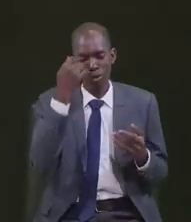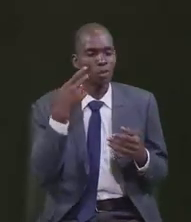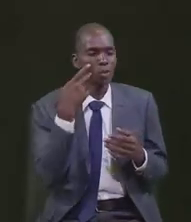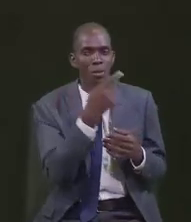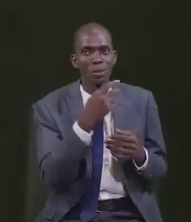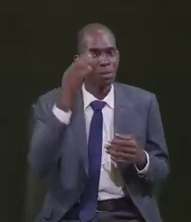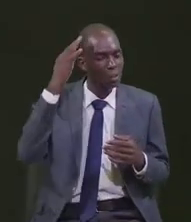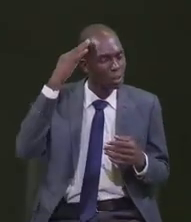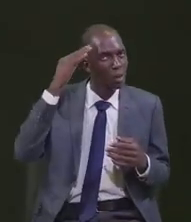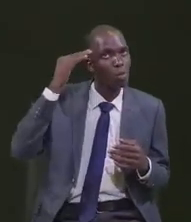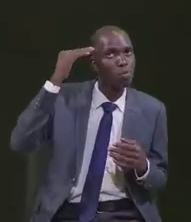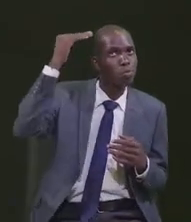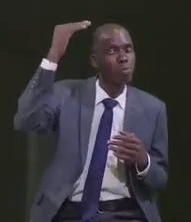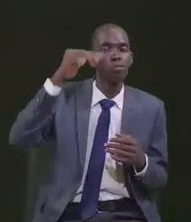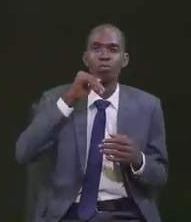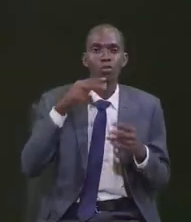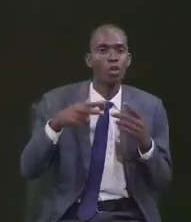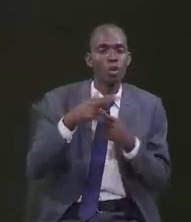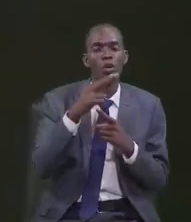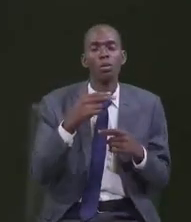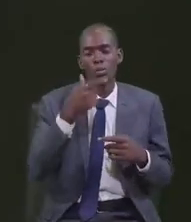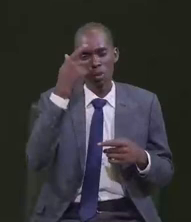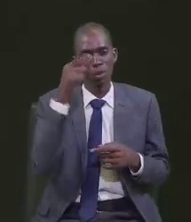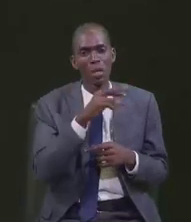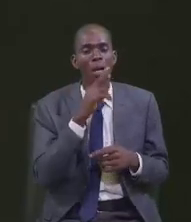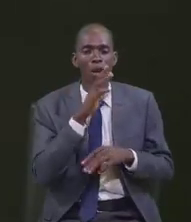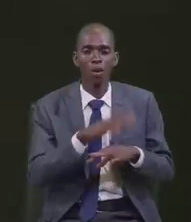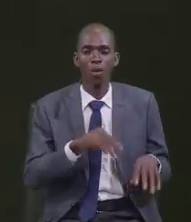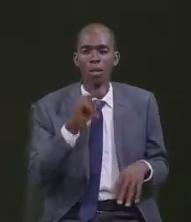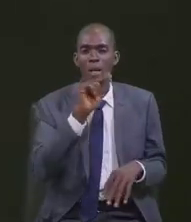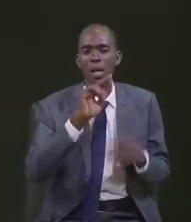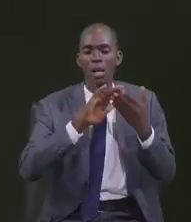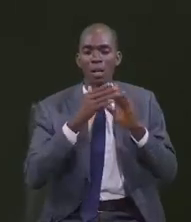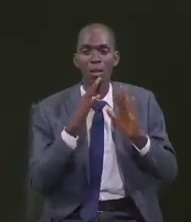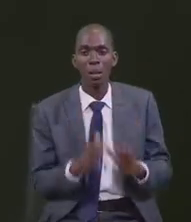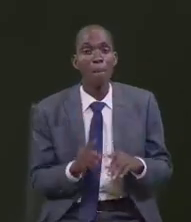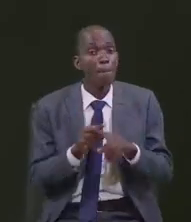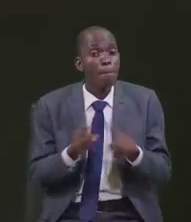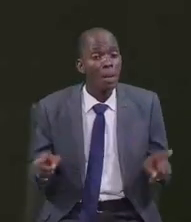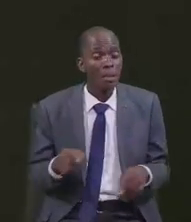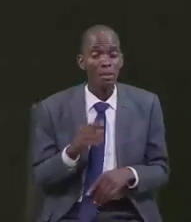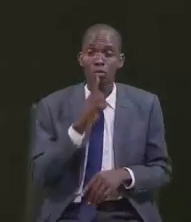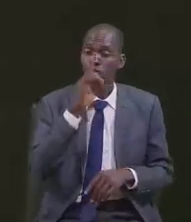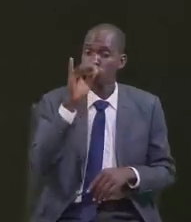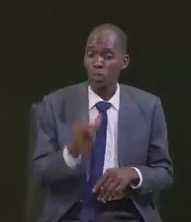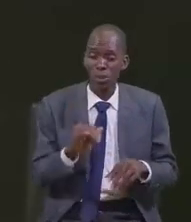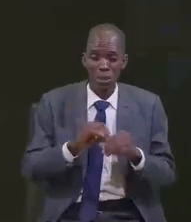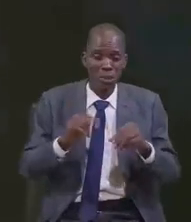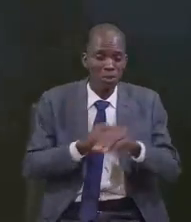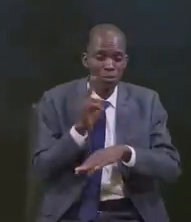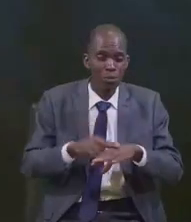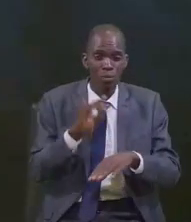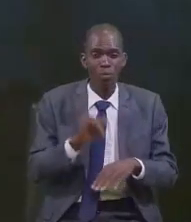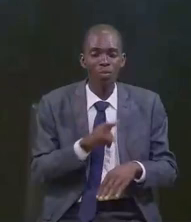se coupe pas les cheveux, mais sont des gens naturels, ils ne discernent pas l'appel de Dieu, la conversion au Seigneur ou une nouvelle vie